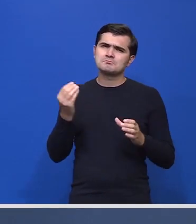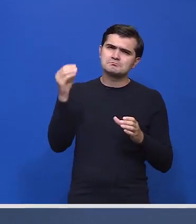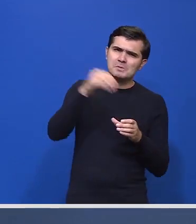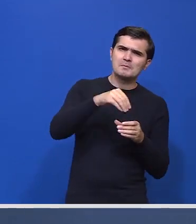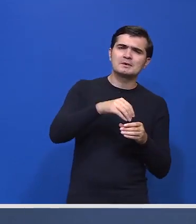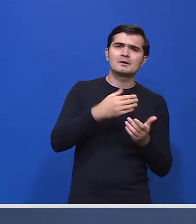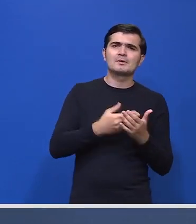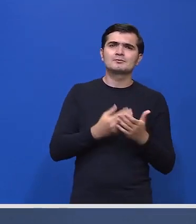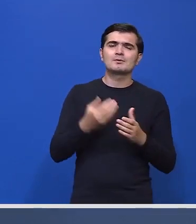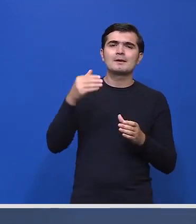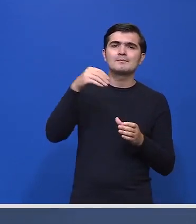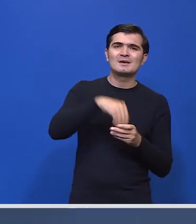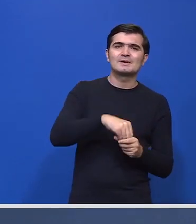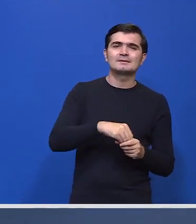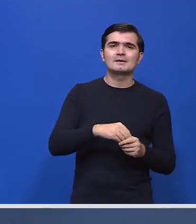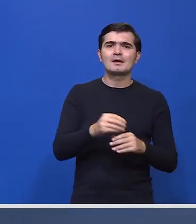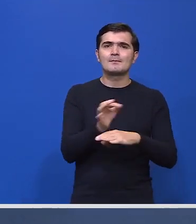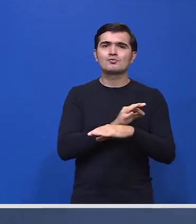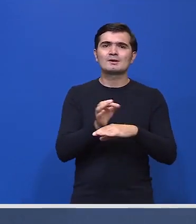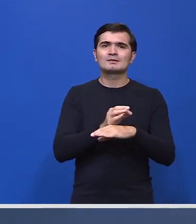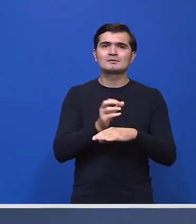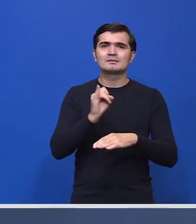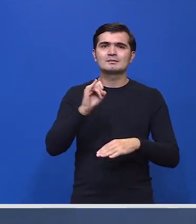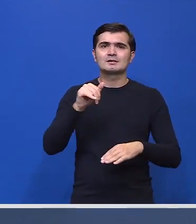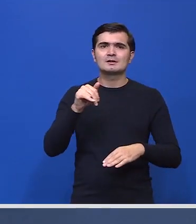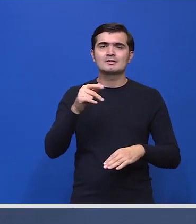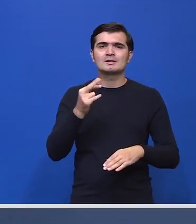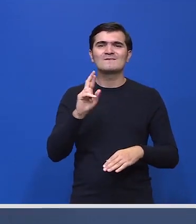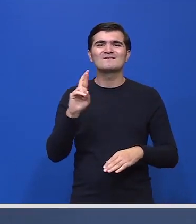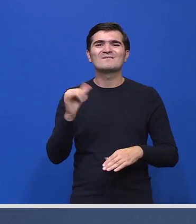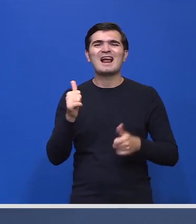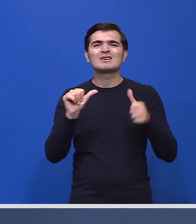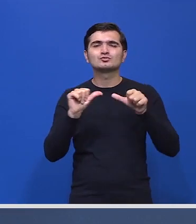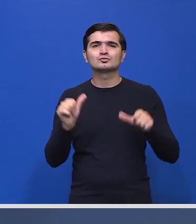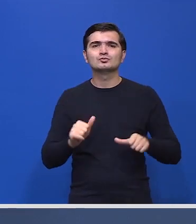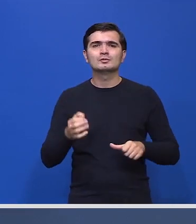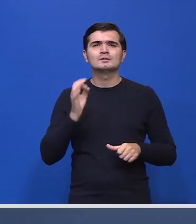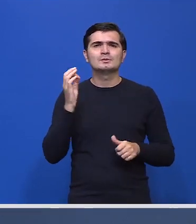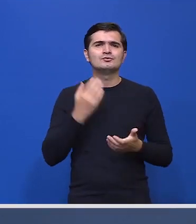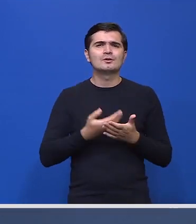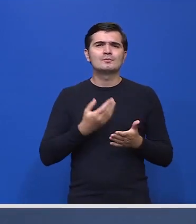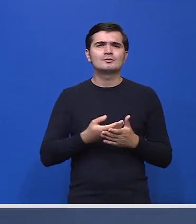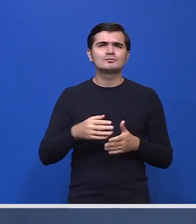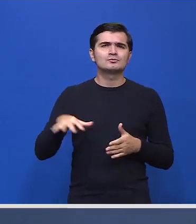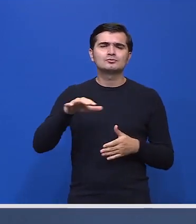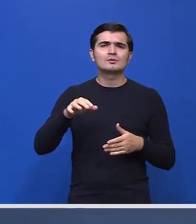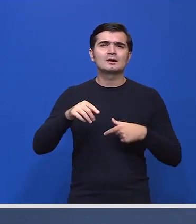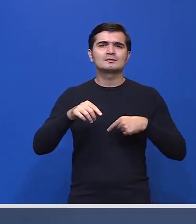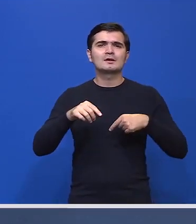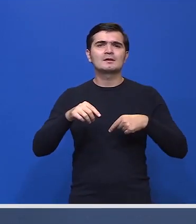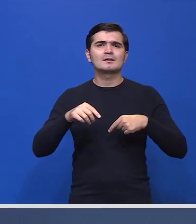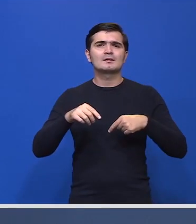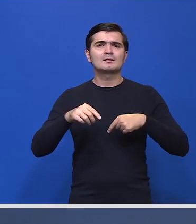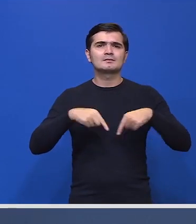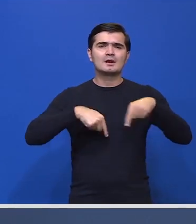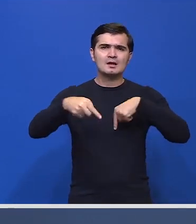în implementarea proiectelor de infrastructură, mai ales a celor din zona transporturilor, dar